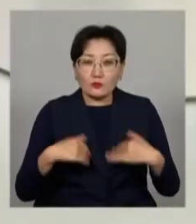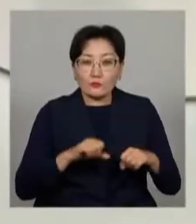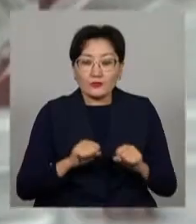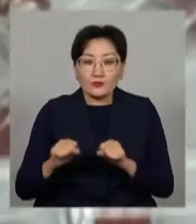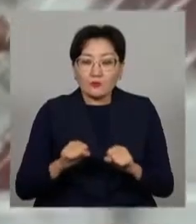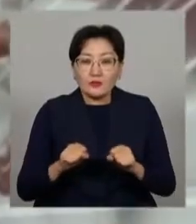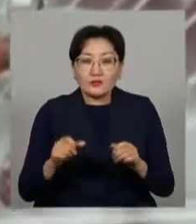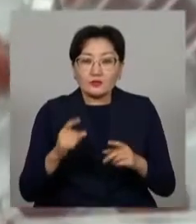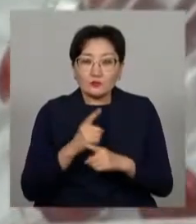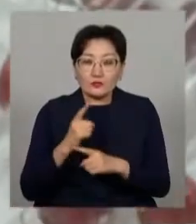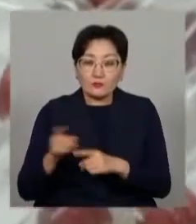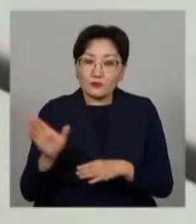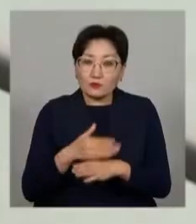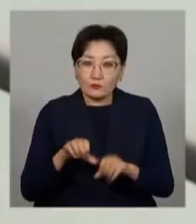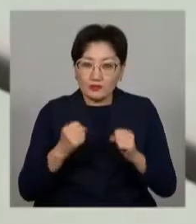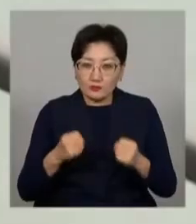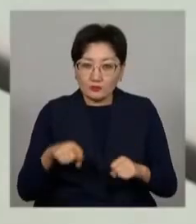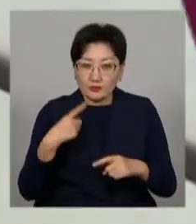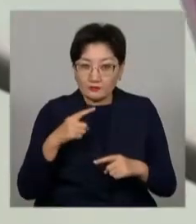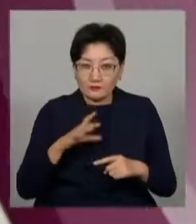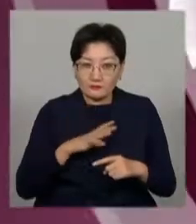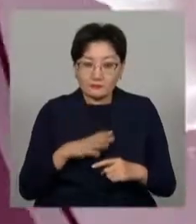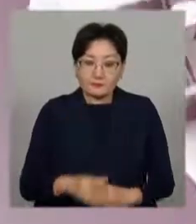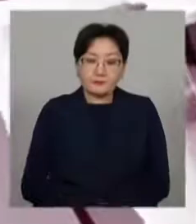қалыптаспай, шектеулерді алып тастау мүмкін болмайтынын айтты.